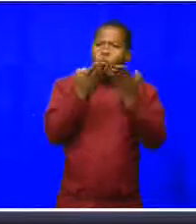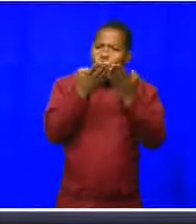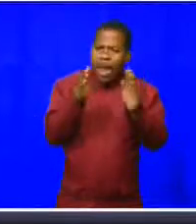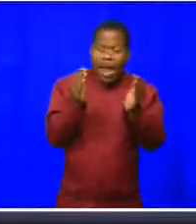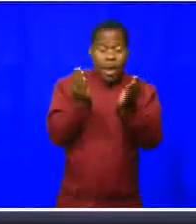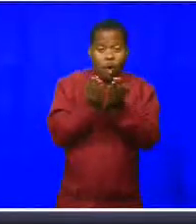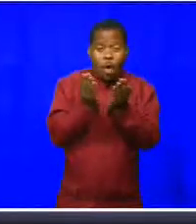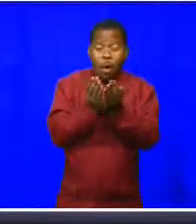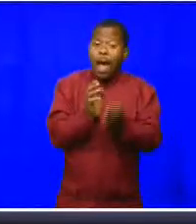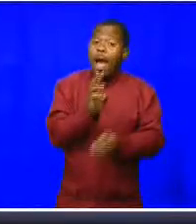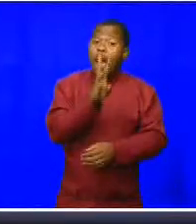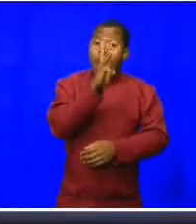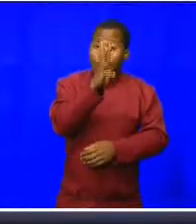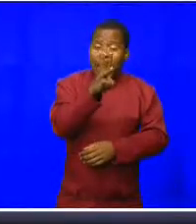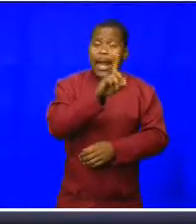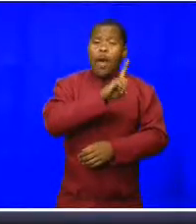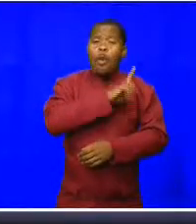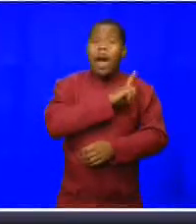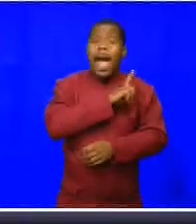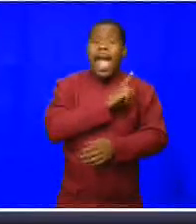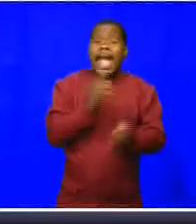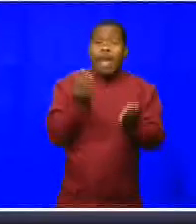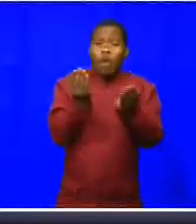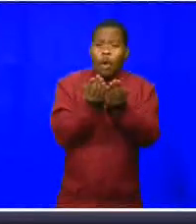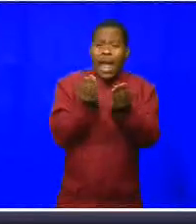divalelwa ke lolo dlame njengoba ngisho ukuthi